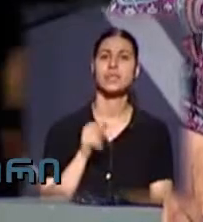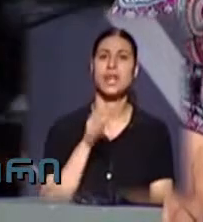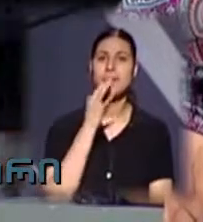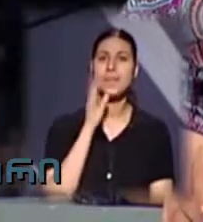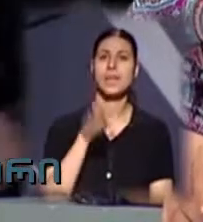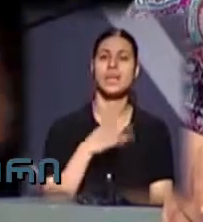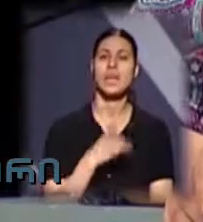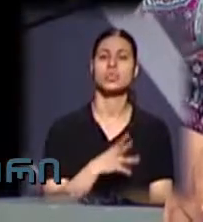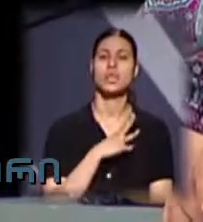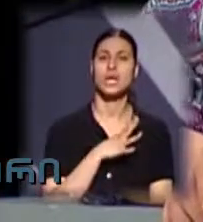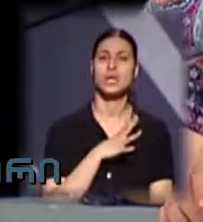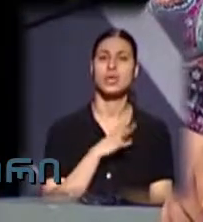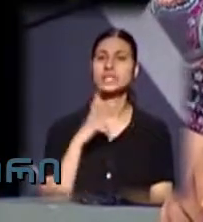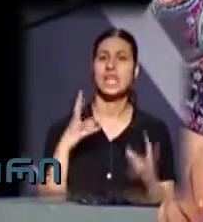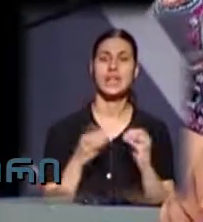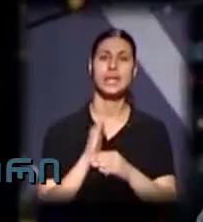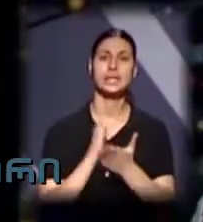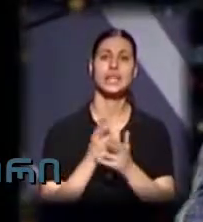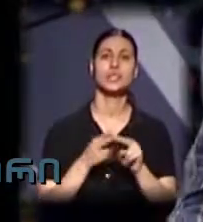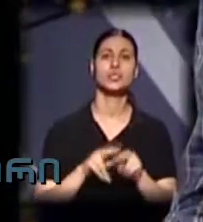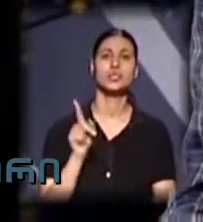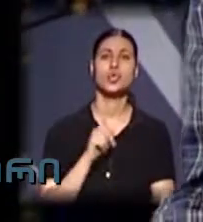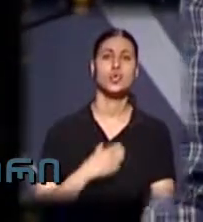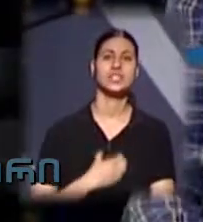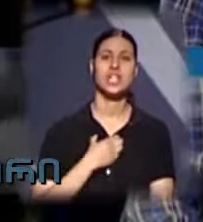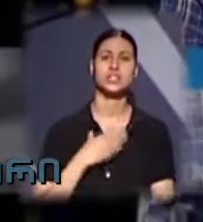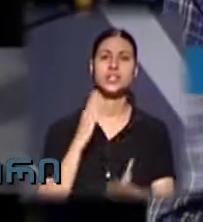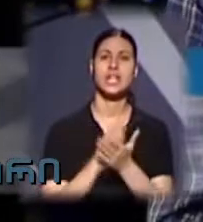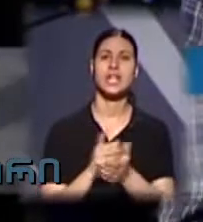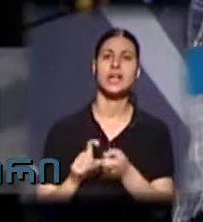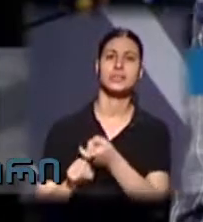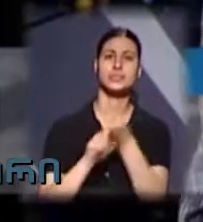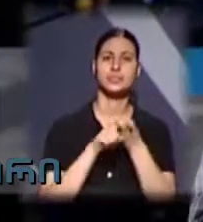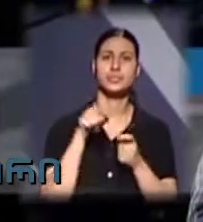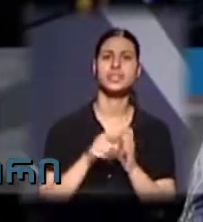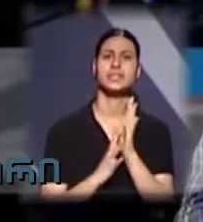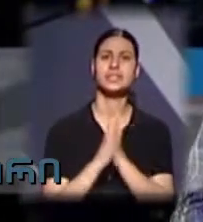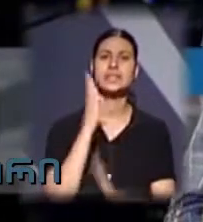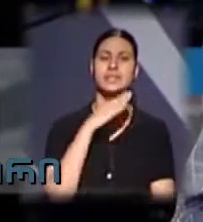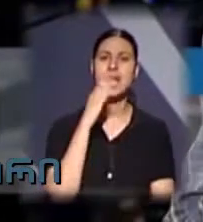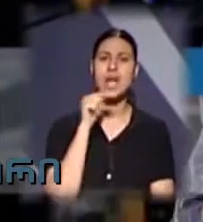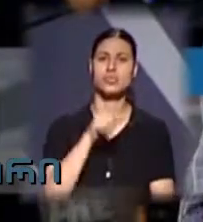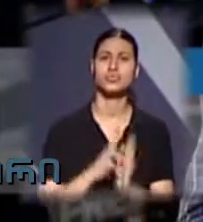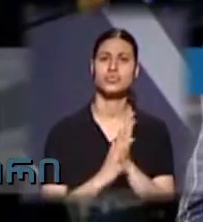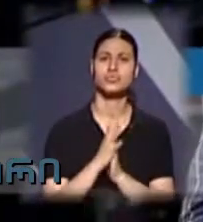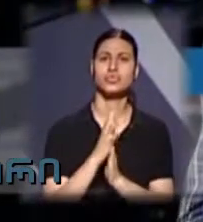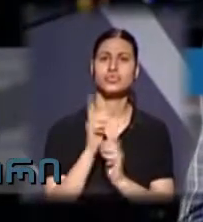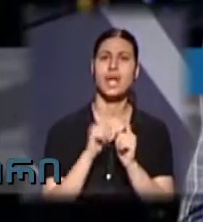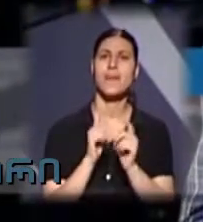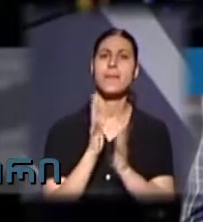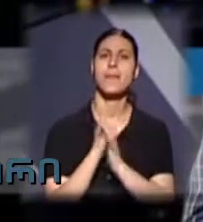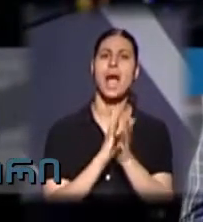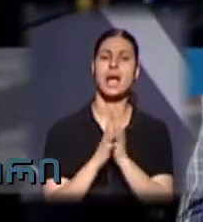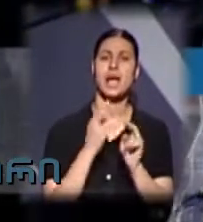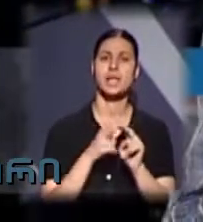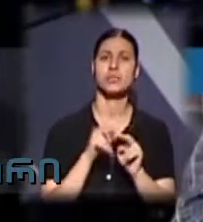მერე უნდა იყოს ყველაფერი დანარჩენი. საშინდათ არის მოდებული წყალმცენარეები, რაც იმის მაჩვენებელია, რომ იწყება ევტროფიკაციის